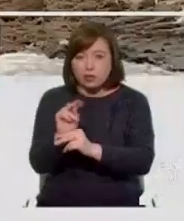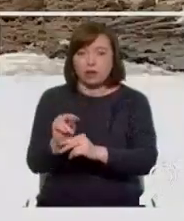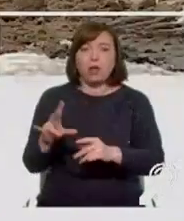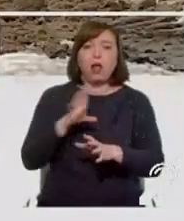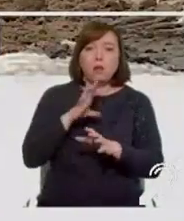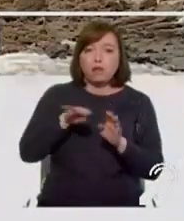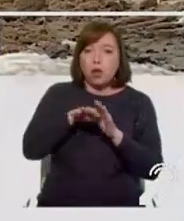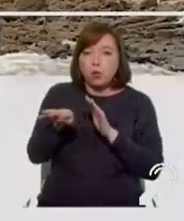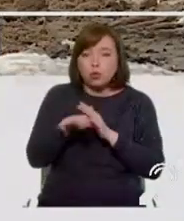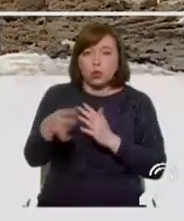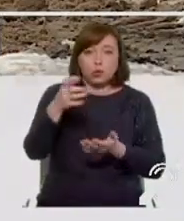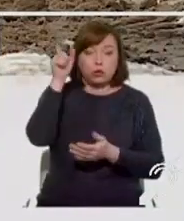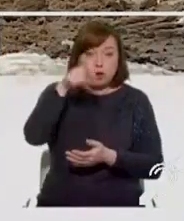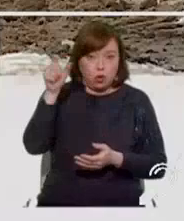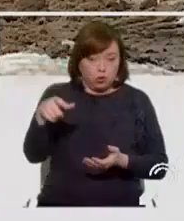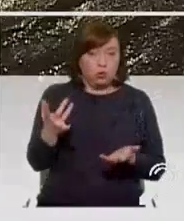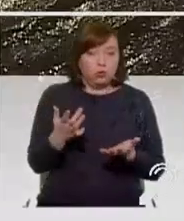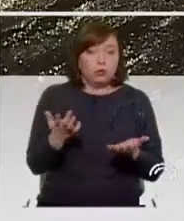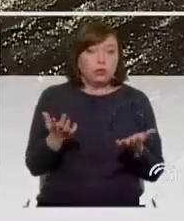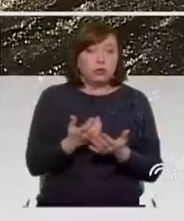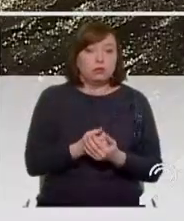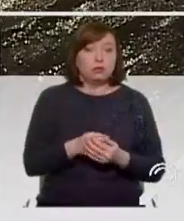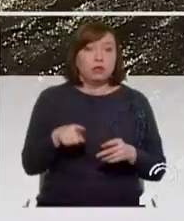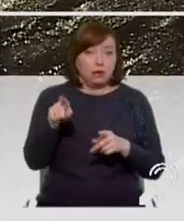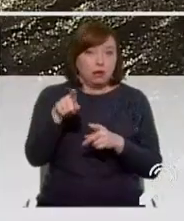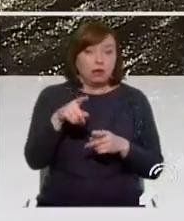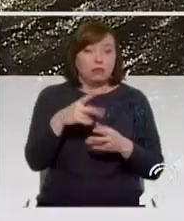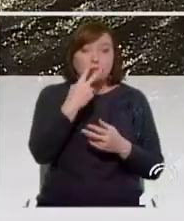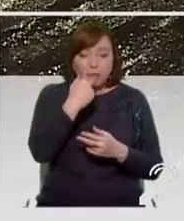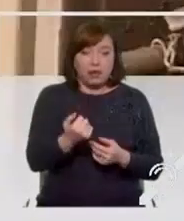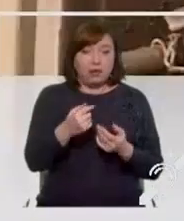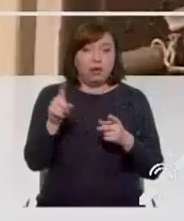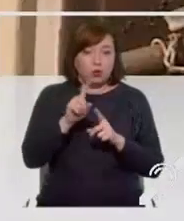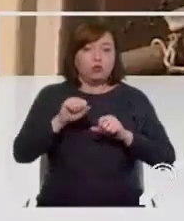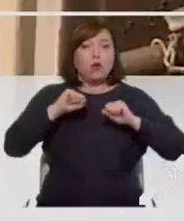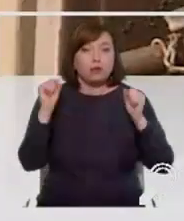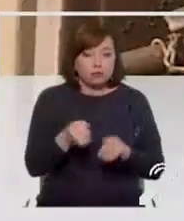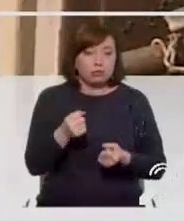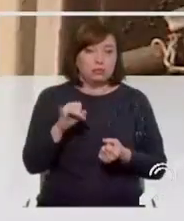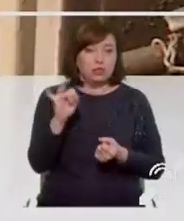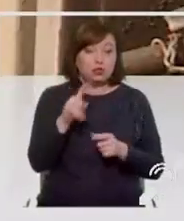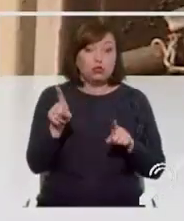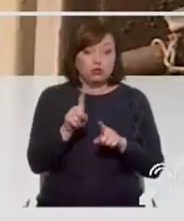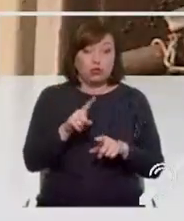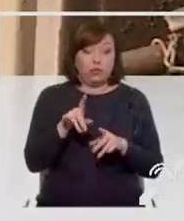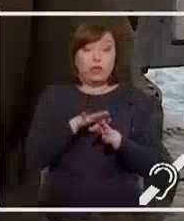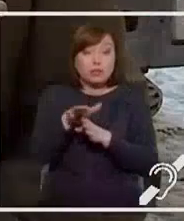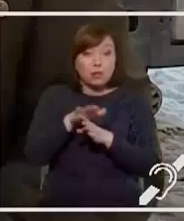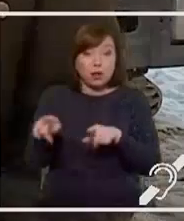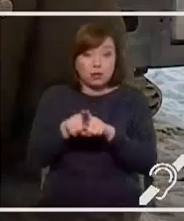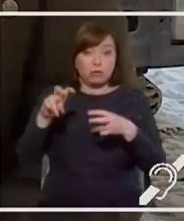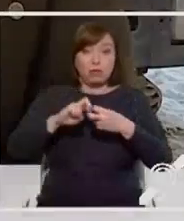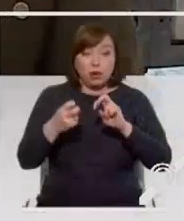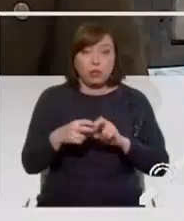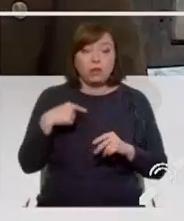avarieri de apeduct. Oamenii, la modul practic, își udă hainele, îngheață de frig. Pentru a face față acestor provocări, noi